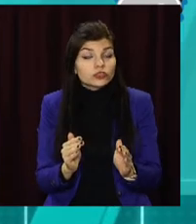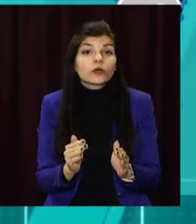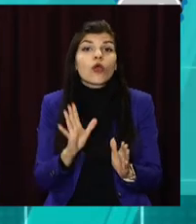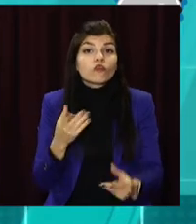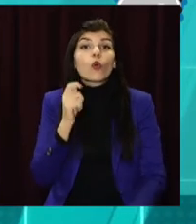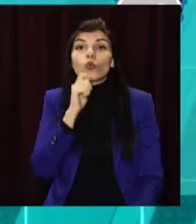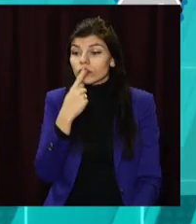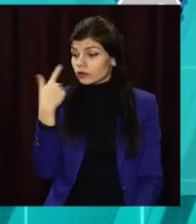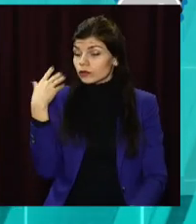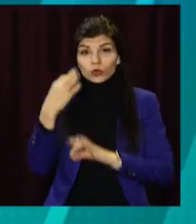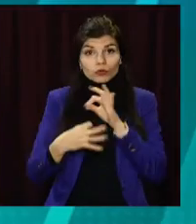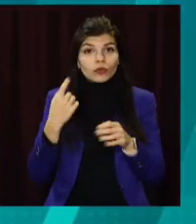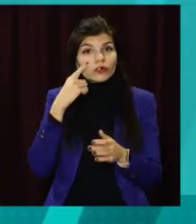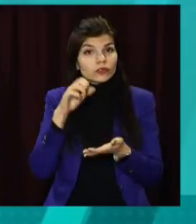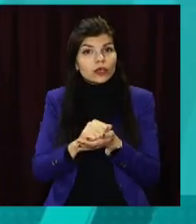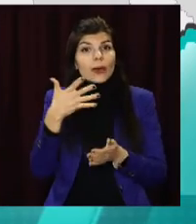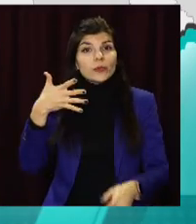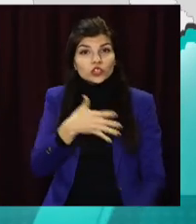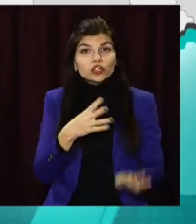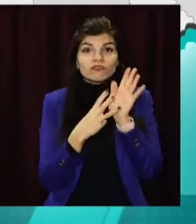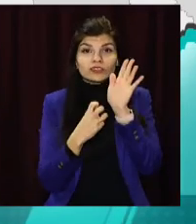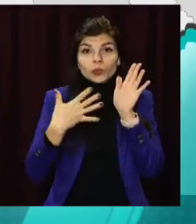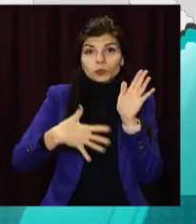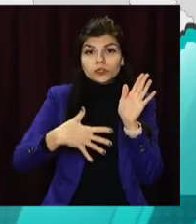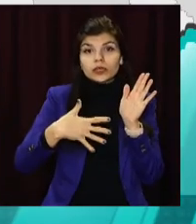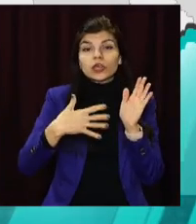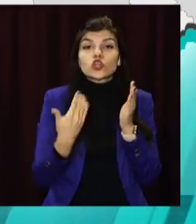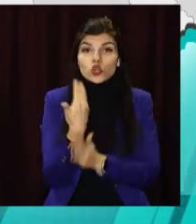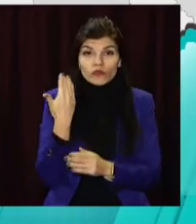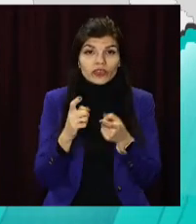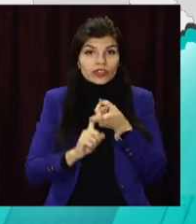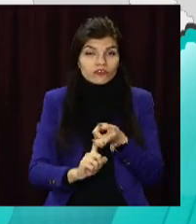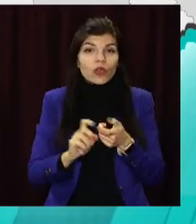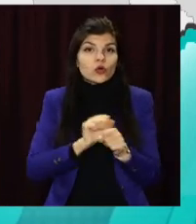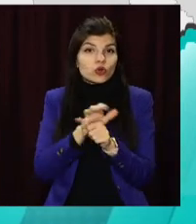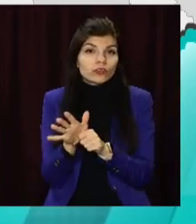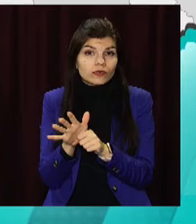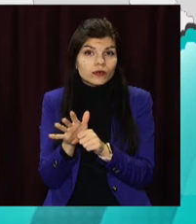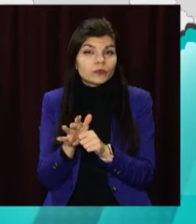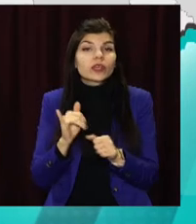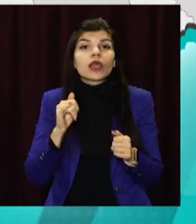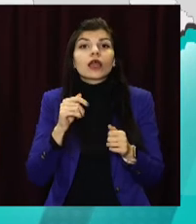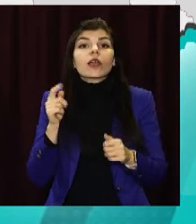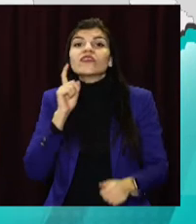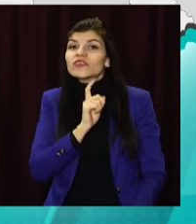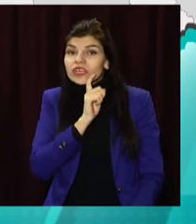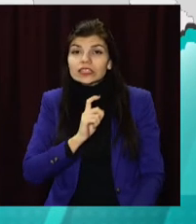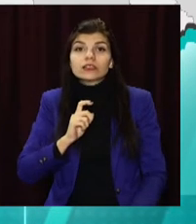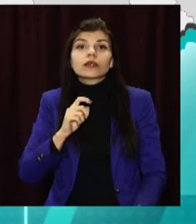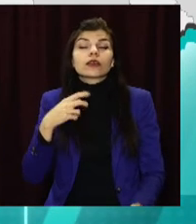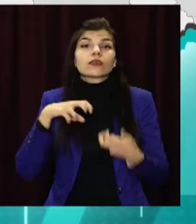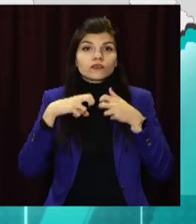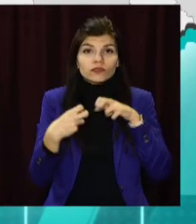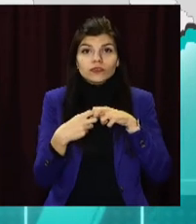в Україні за минулу добу зафіксували 5850 нових інфікованих коронавірусом. У лідерах Вінницька,